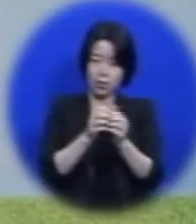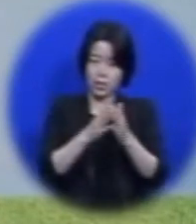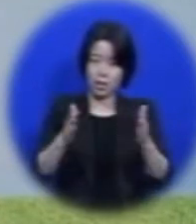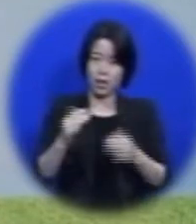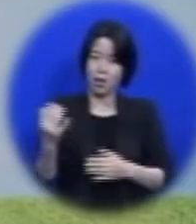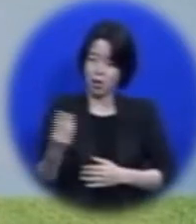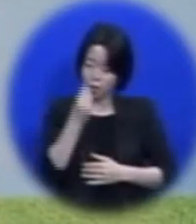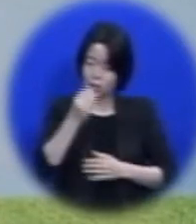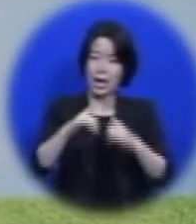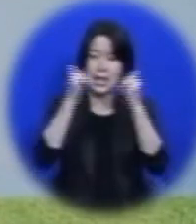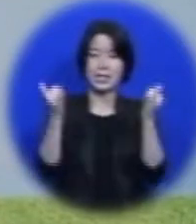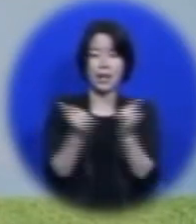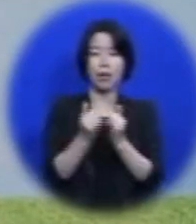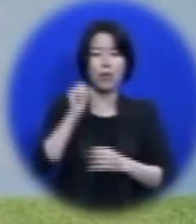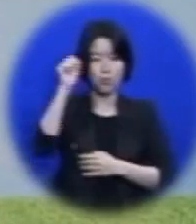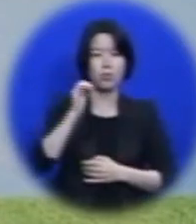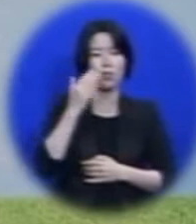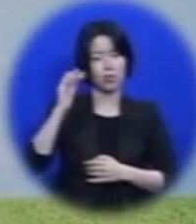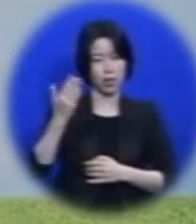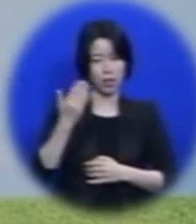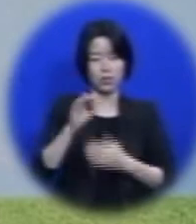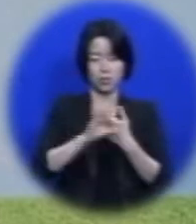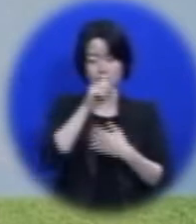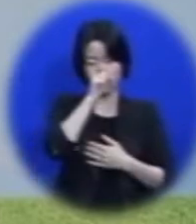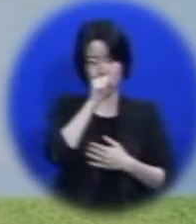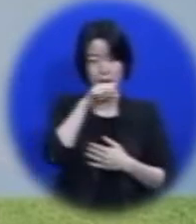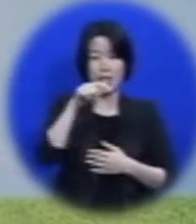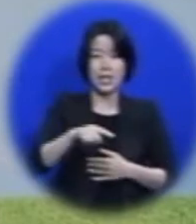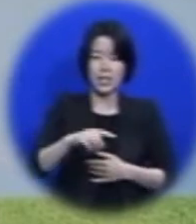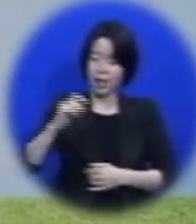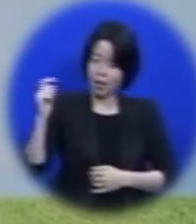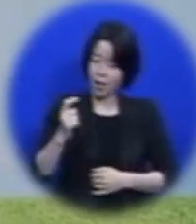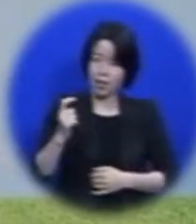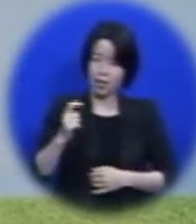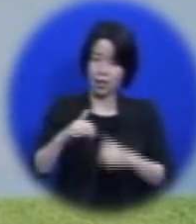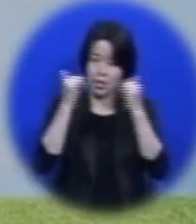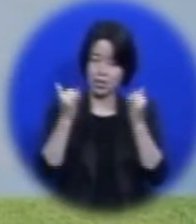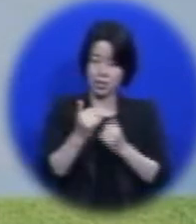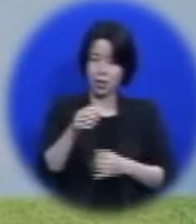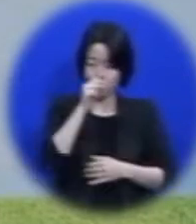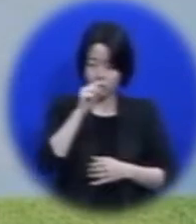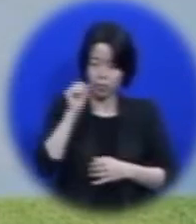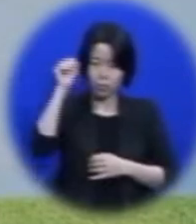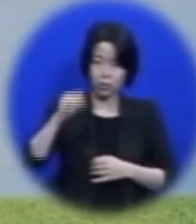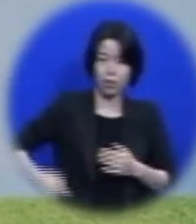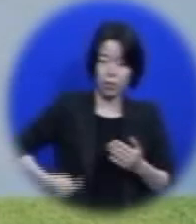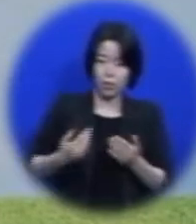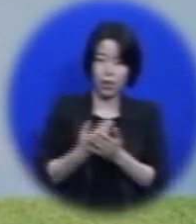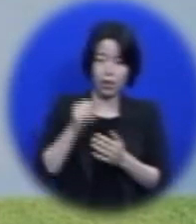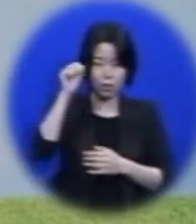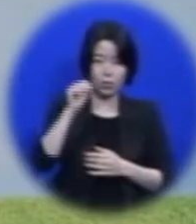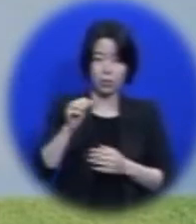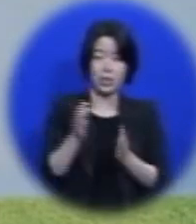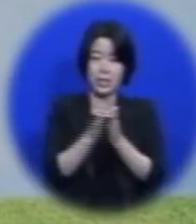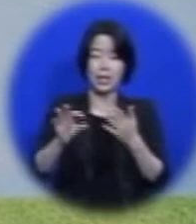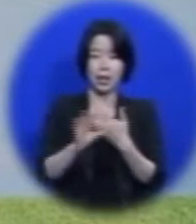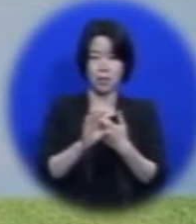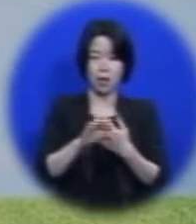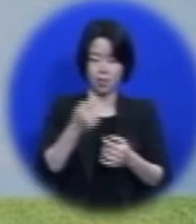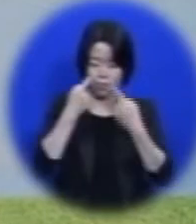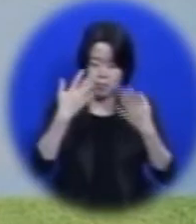사회운동으로 일어났으면 좋겠습니다. 이렇게 강력한 회개운동, 거룩운동이 일어난다면 저는 분명 마귀는